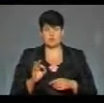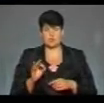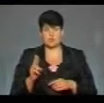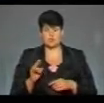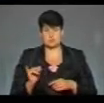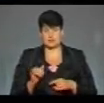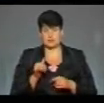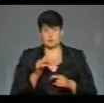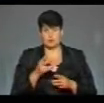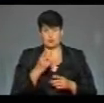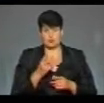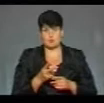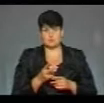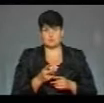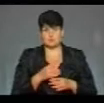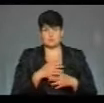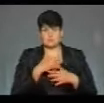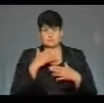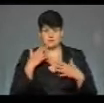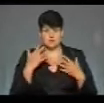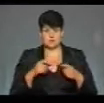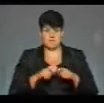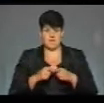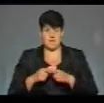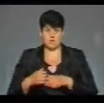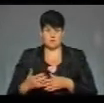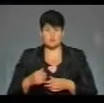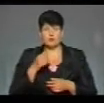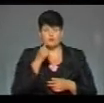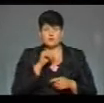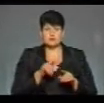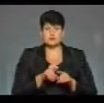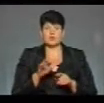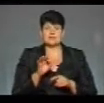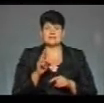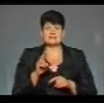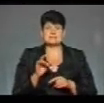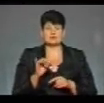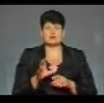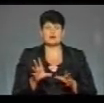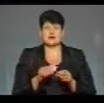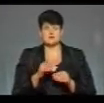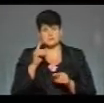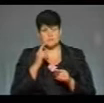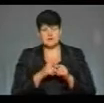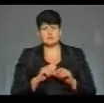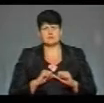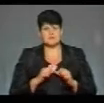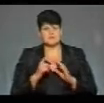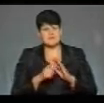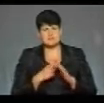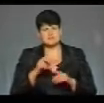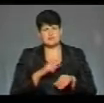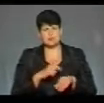людини не побачити значну кількість переломів. Також вчора Олександр Цірук разом з братом намагалися дізнатися в лікарів